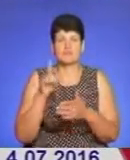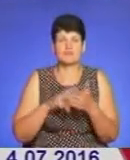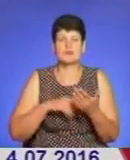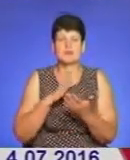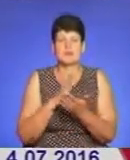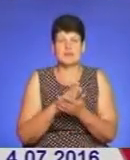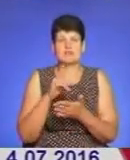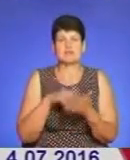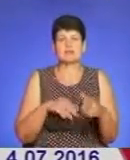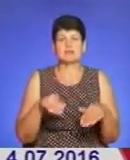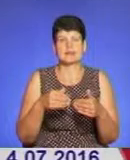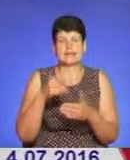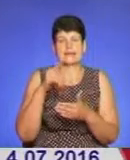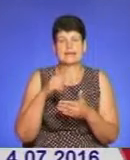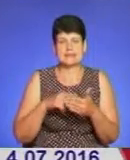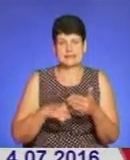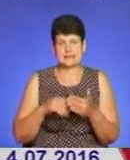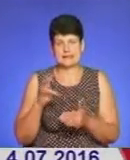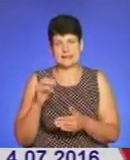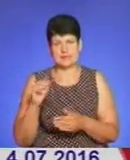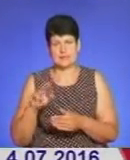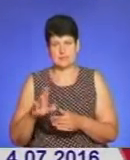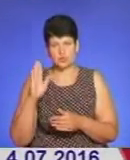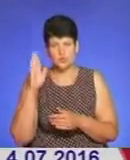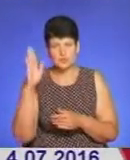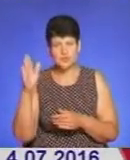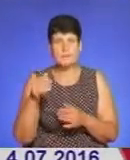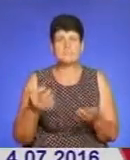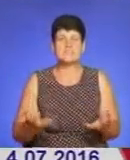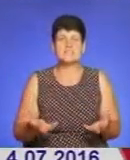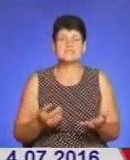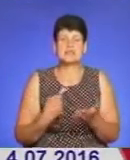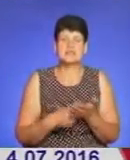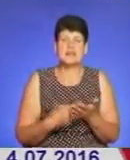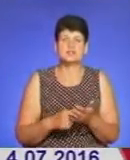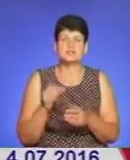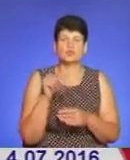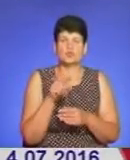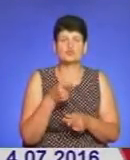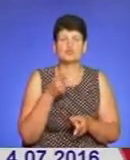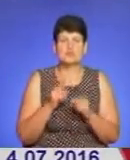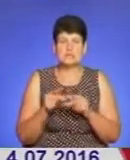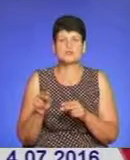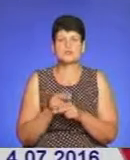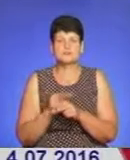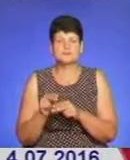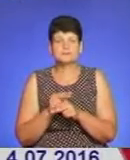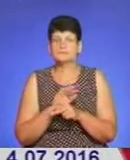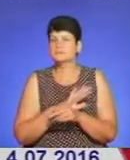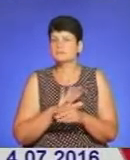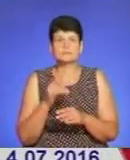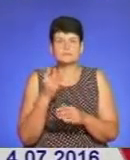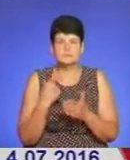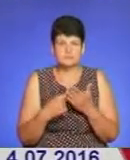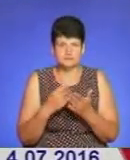надію, і підтвердження, тому що вона дійсно зцілює, є і не одне